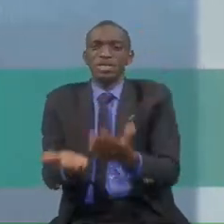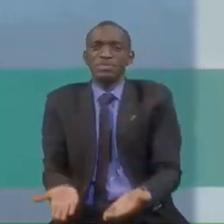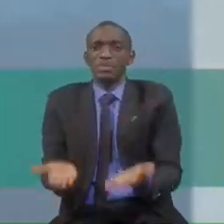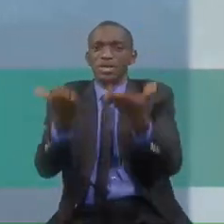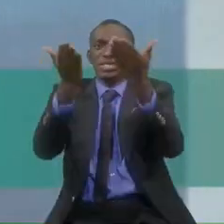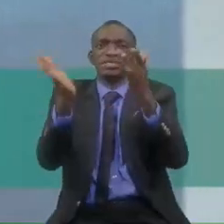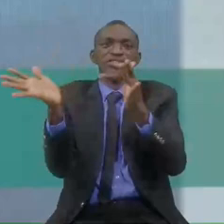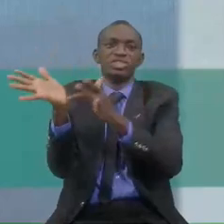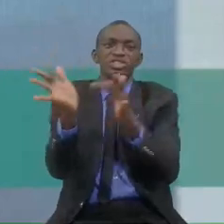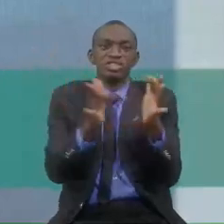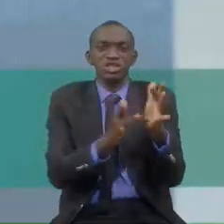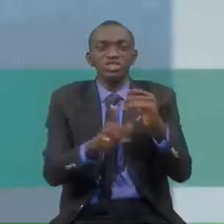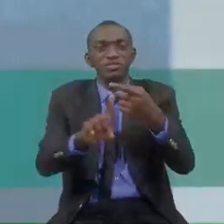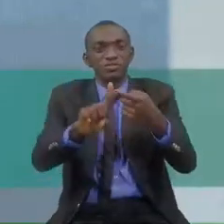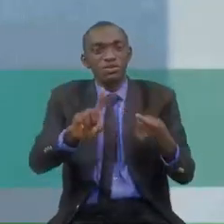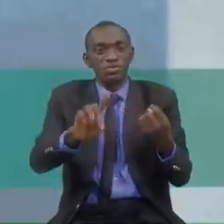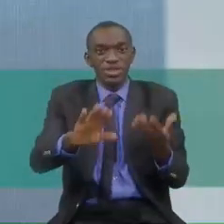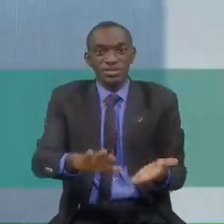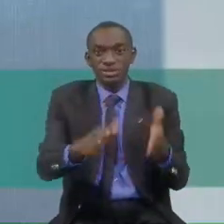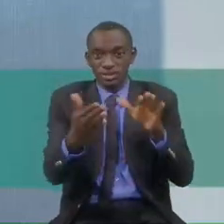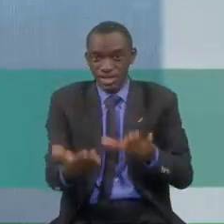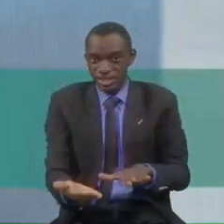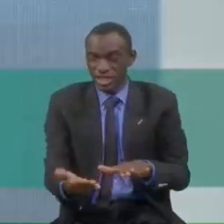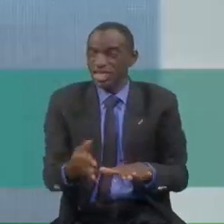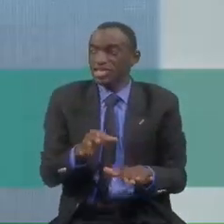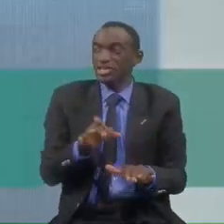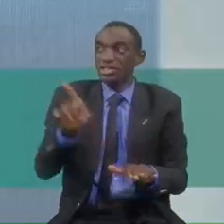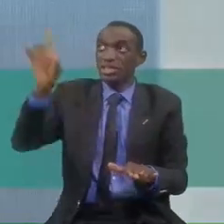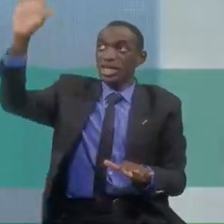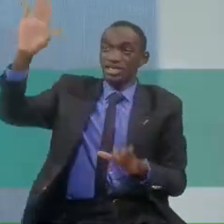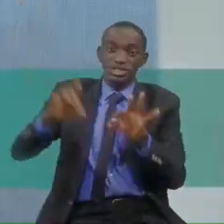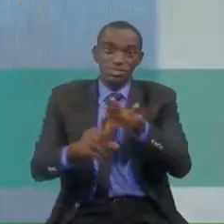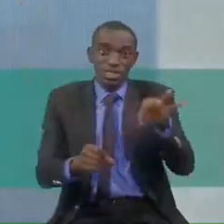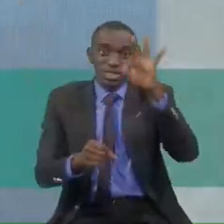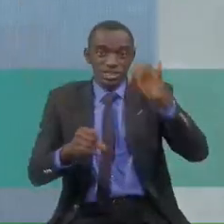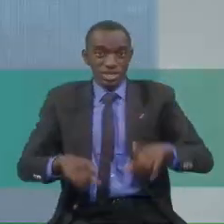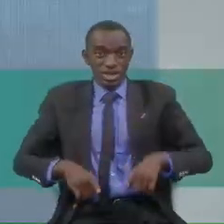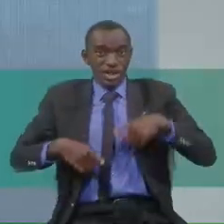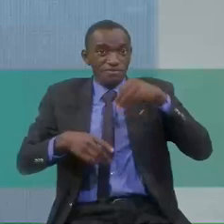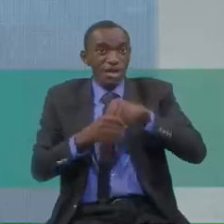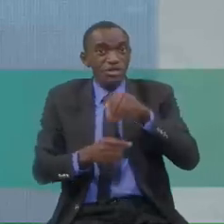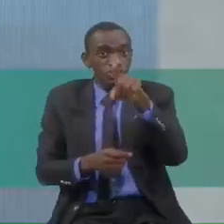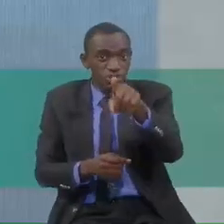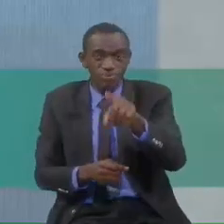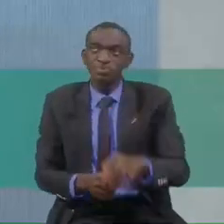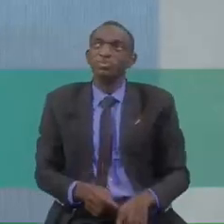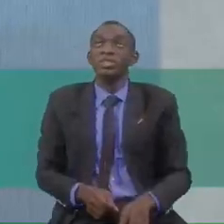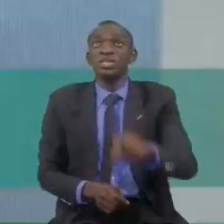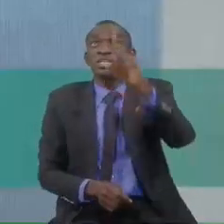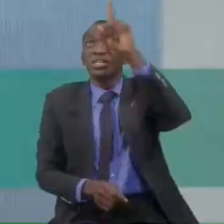Et si l'Esprit de celui qui a ressuscité Jésus d'entre les morts habite en vous, celui qui